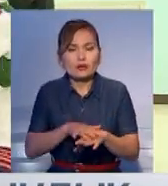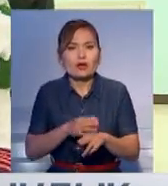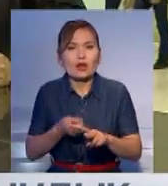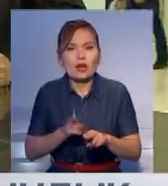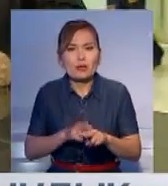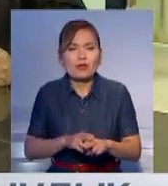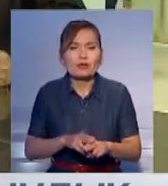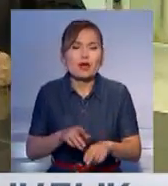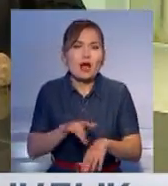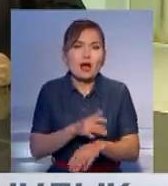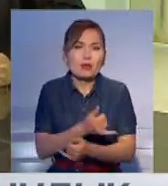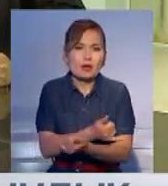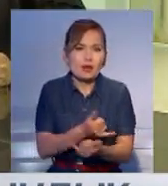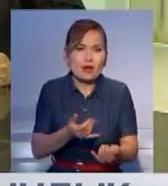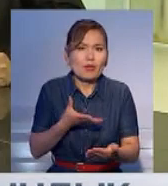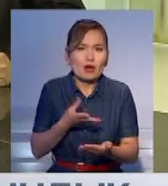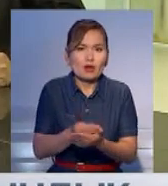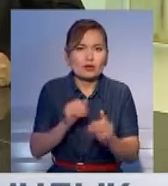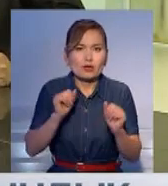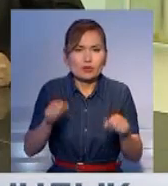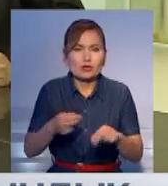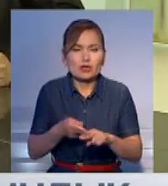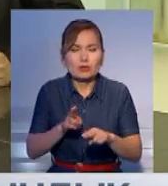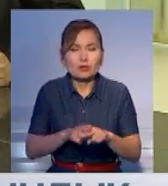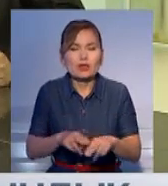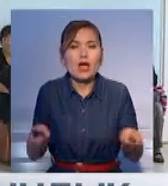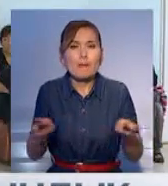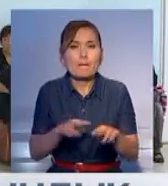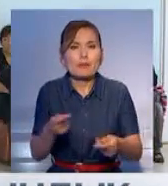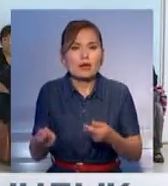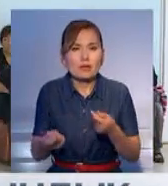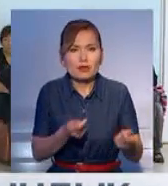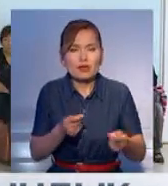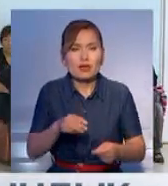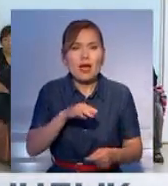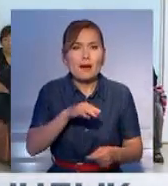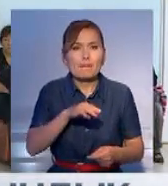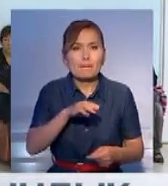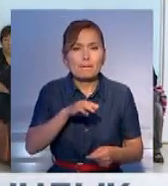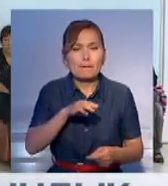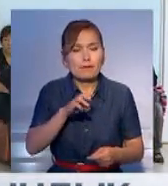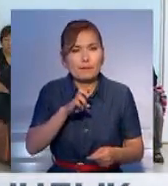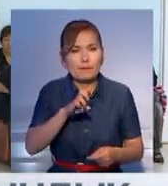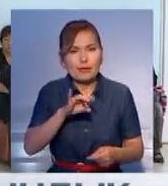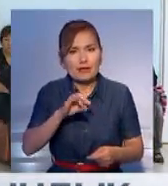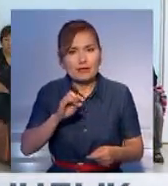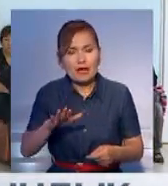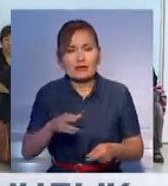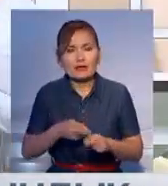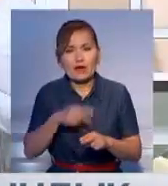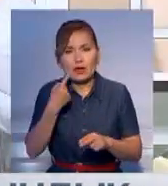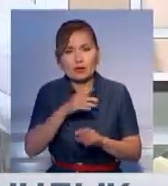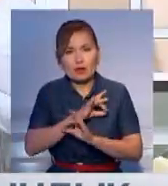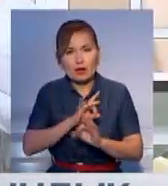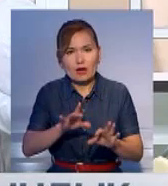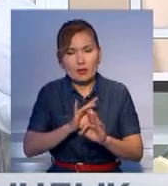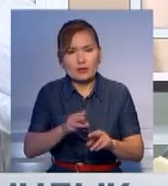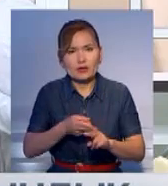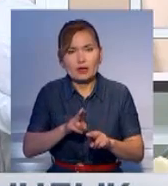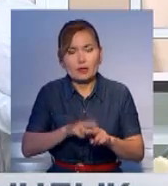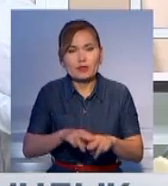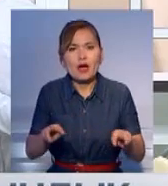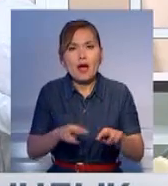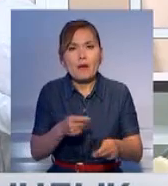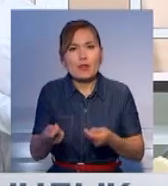еркіне қарай ақылы қызмет түрінде пайдалана алады. Бұл туралы сала министрі Елжан Біртанов жаңа жүйеге көшуге дайындық барысына арналған баспасөз